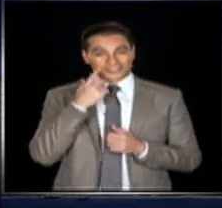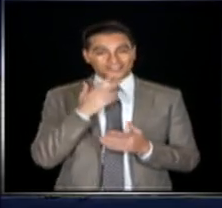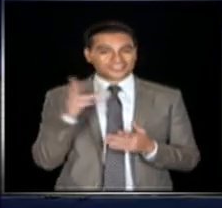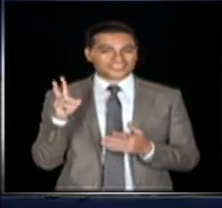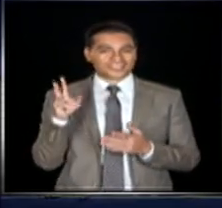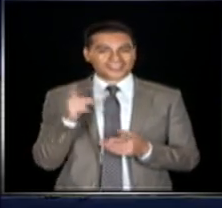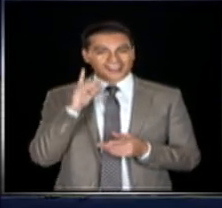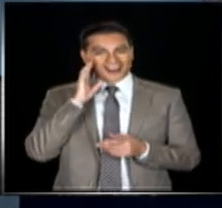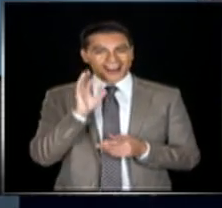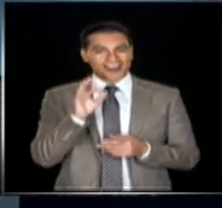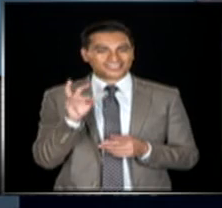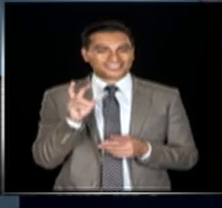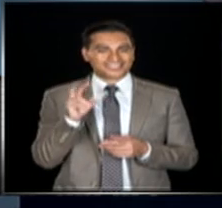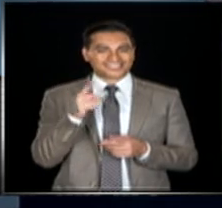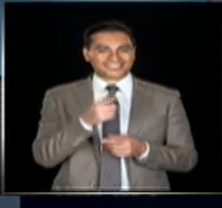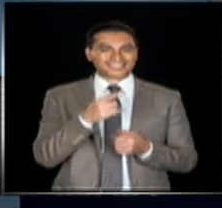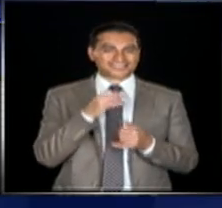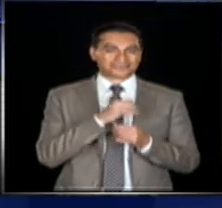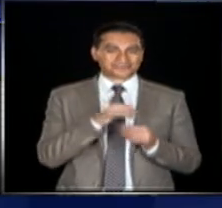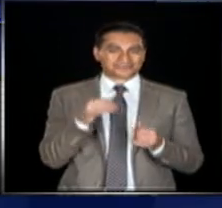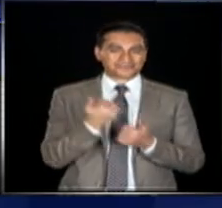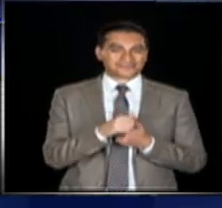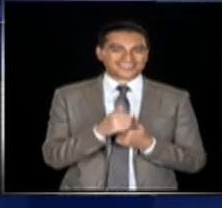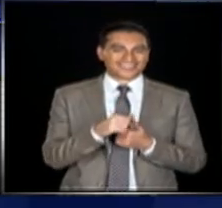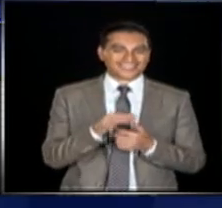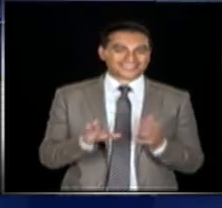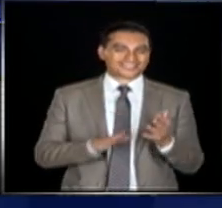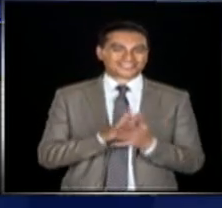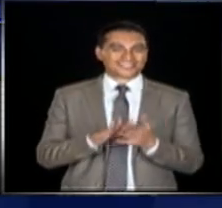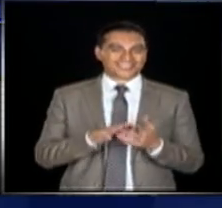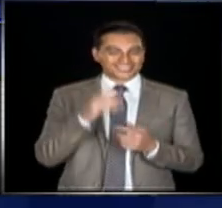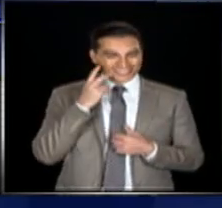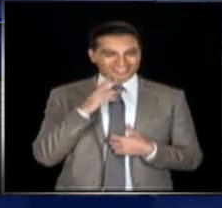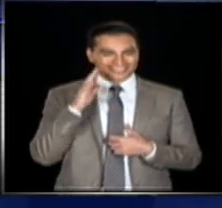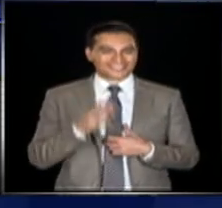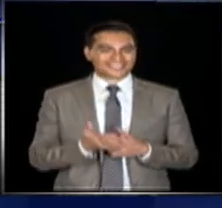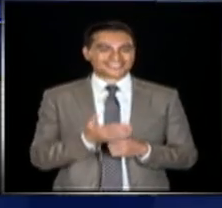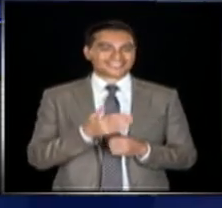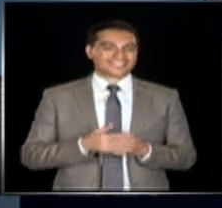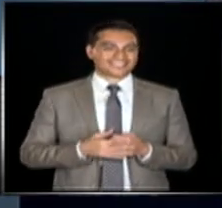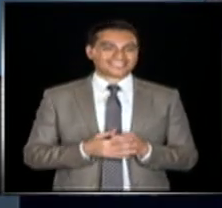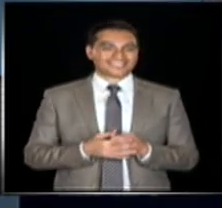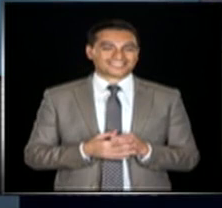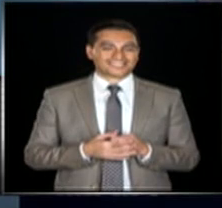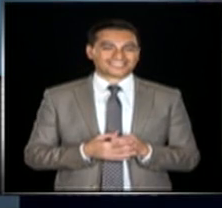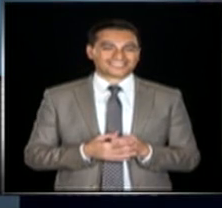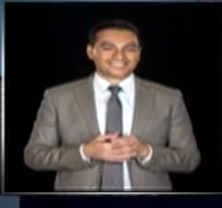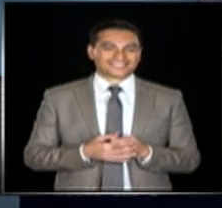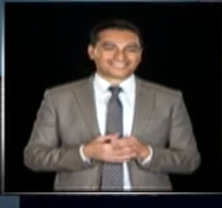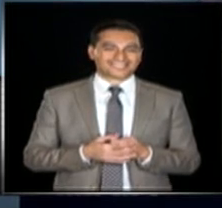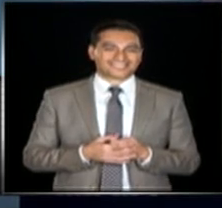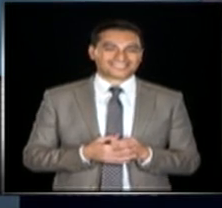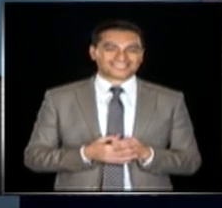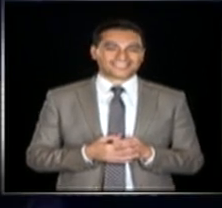اللي انت تعرفيهم. مشكلة دي والله يا ريم، هنعمل ايه في المشكلة دي؟ دوس على البازر. لا مش عارفة اهبد.